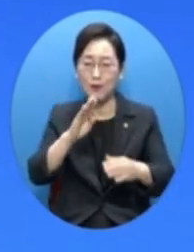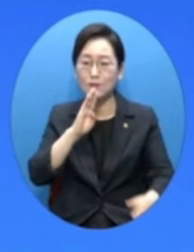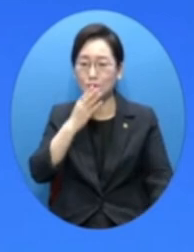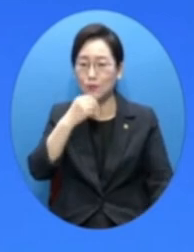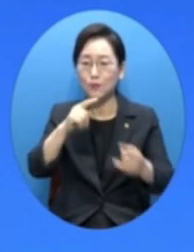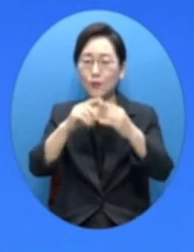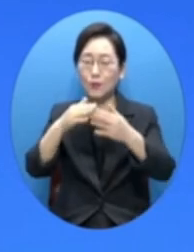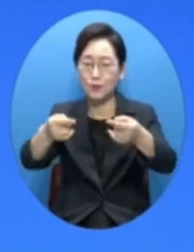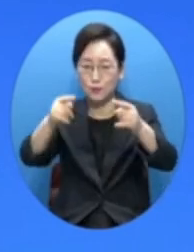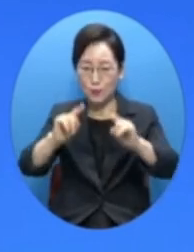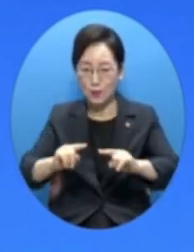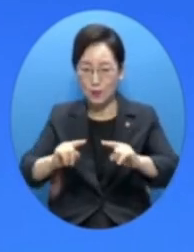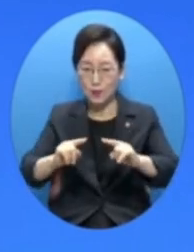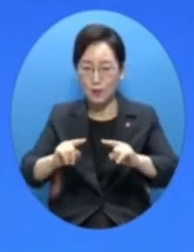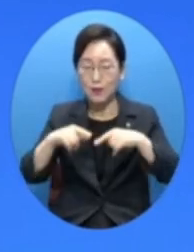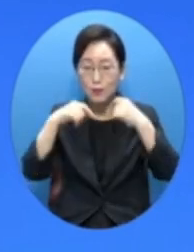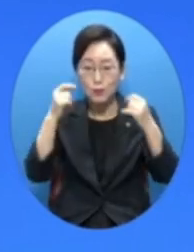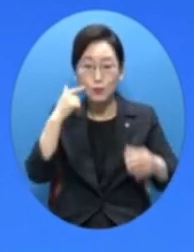해서로 58년을